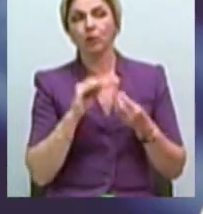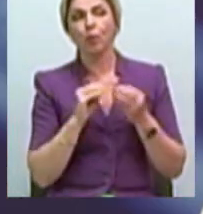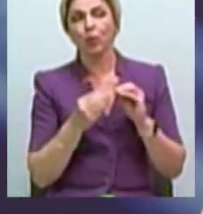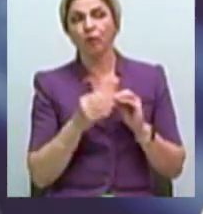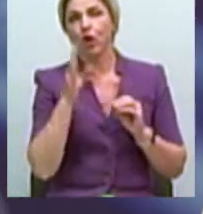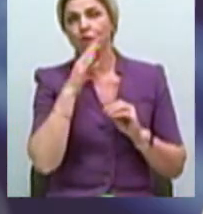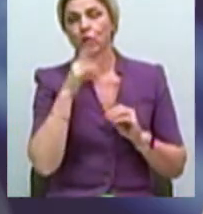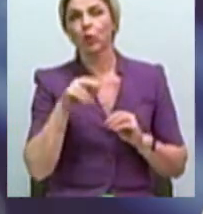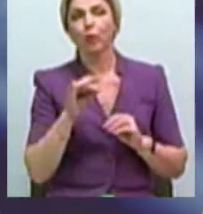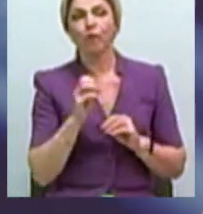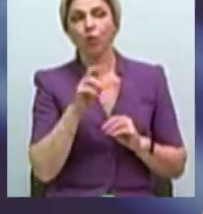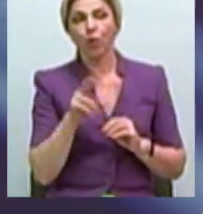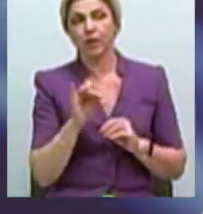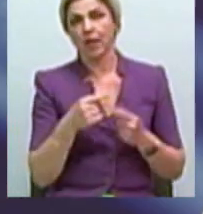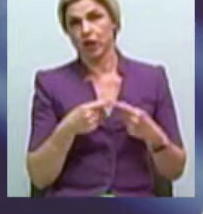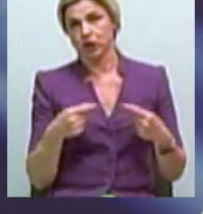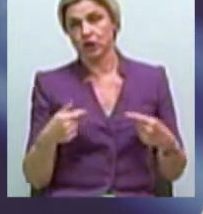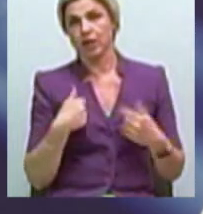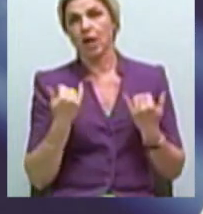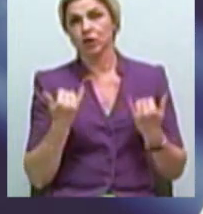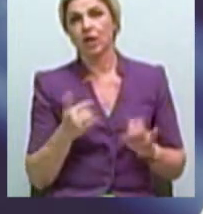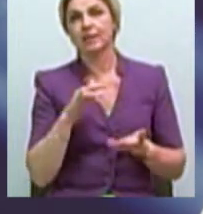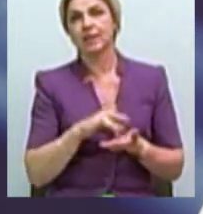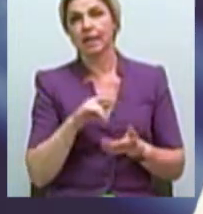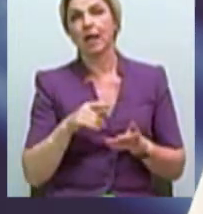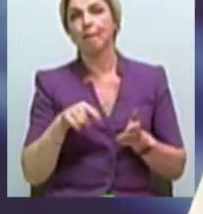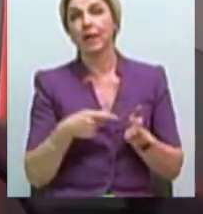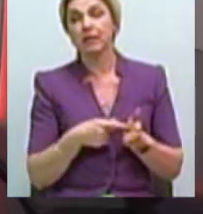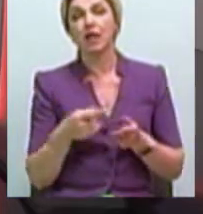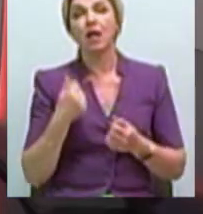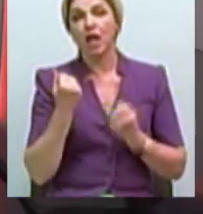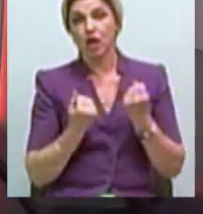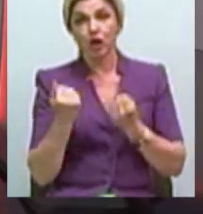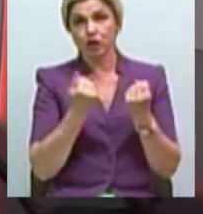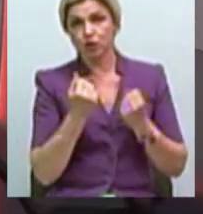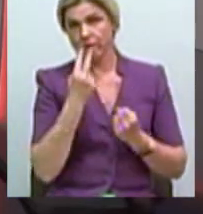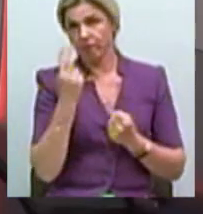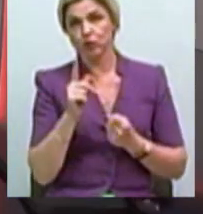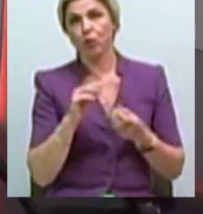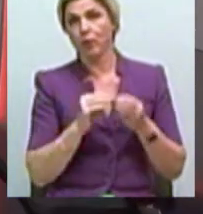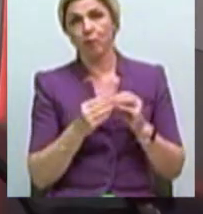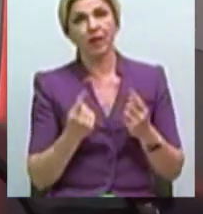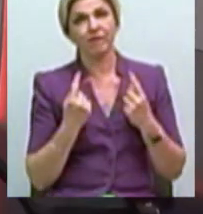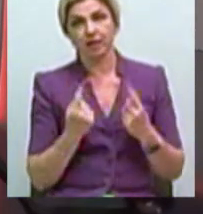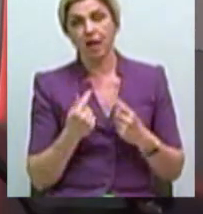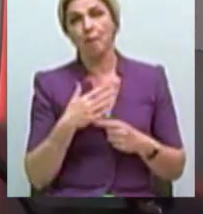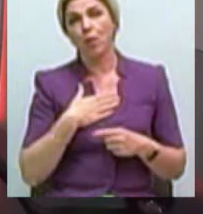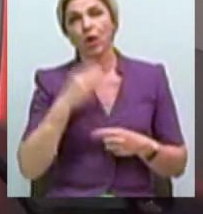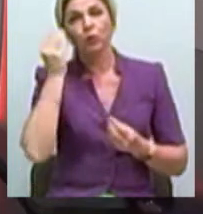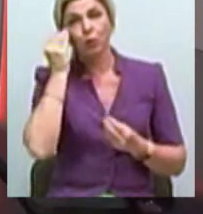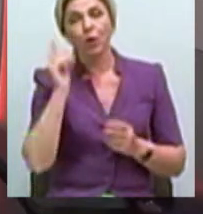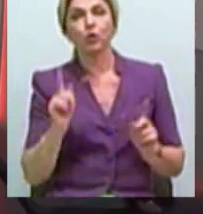водопроводи і все інше. Я сама зараз по центру міста їжджу, розумію, що проблематика дуже велика. Тому моя думка,